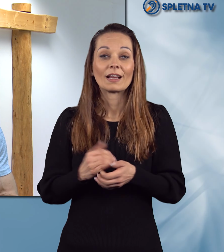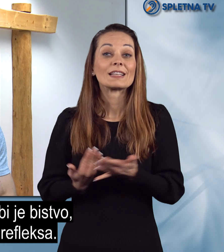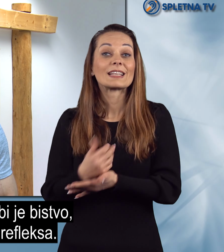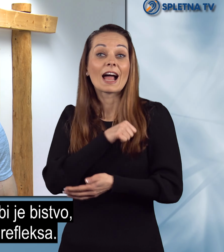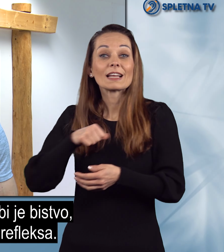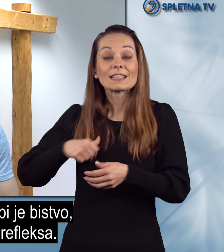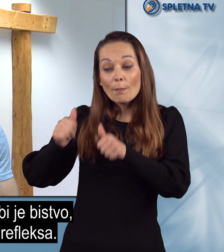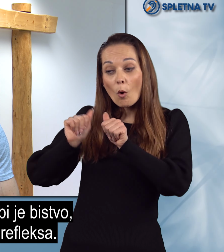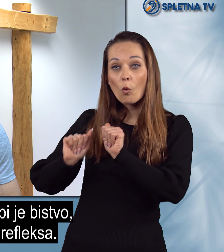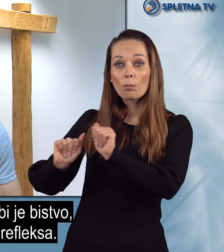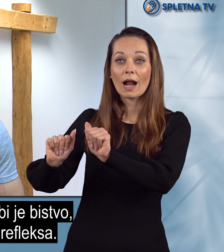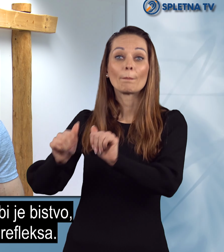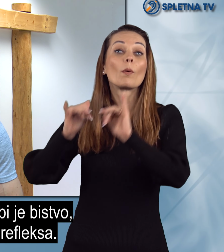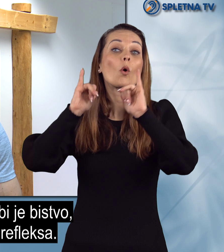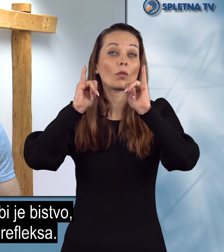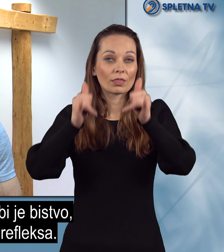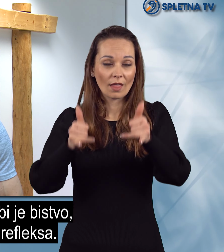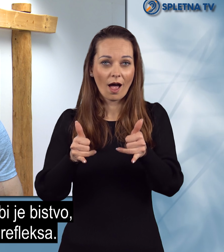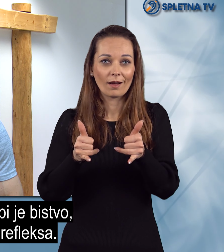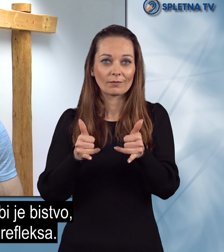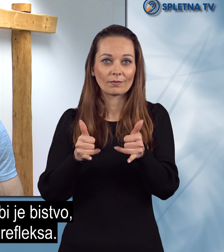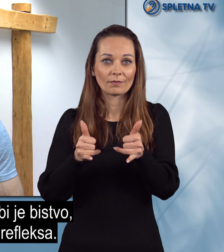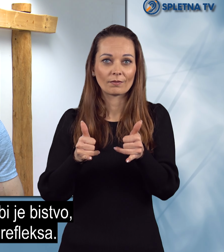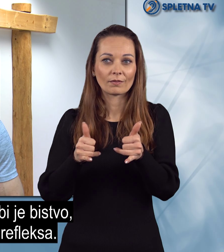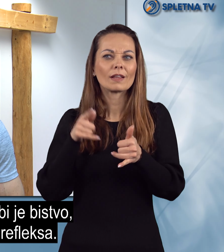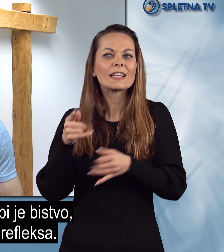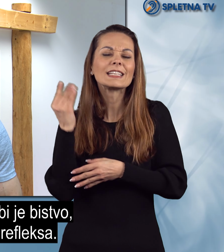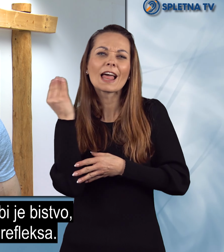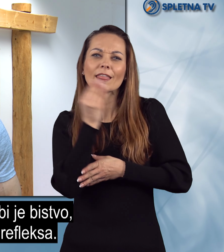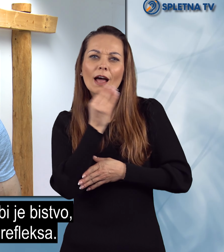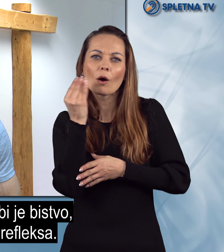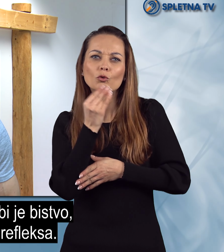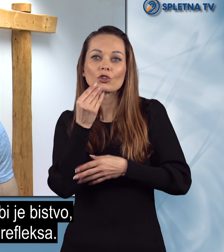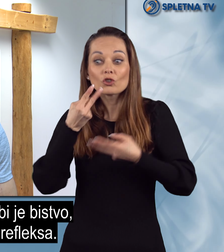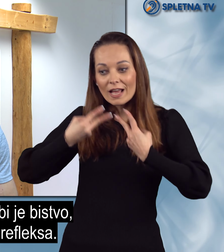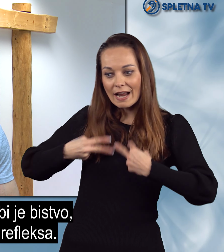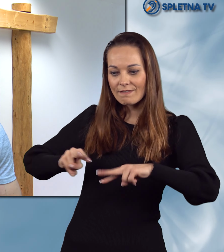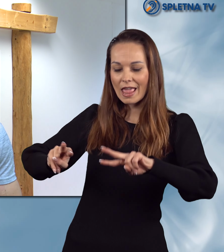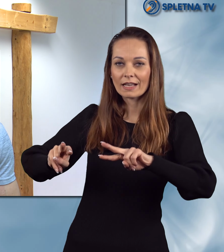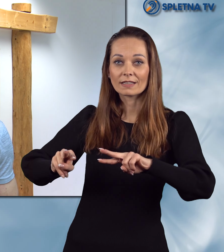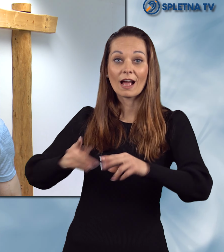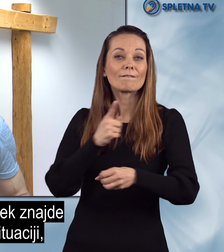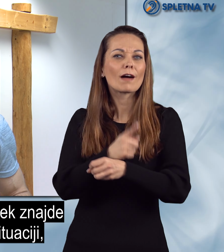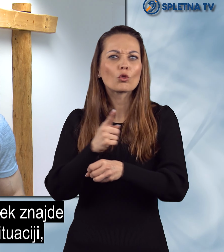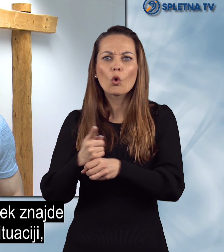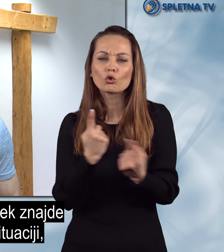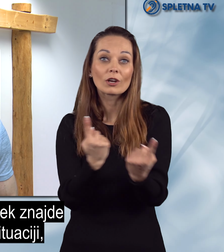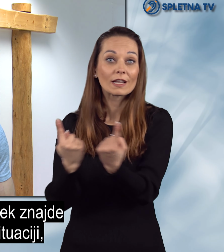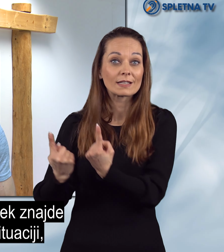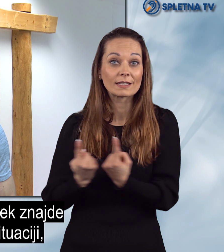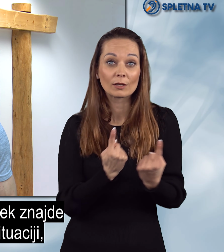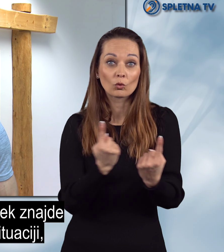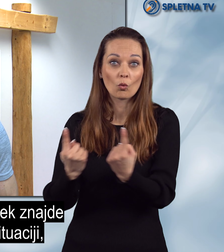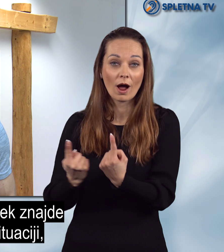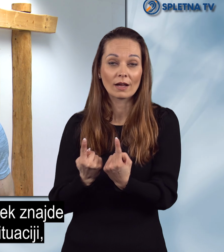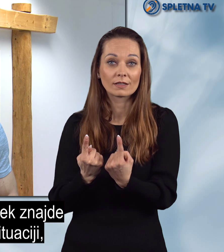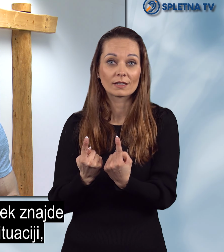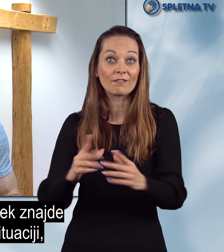Pri samoobrambi je stvar v tem, da se ti naučiš refleksa, ker v določeni